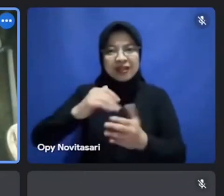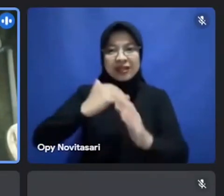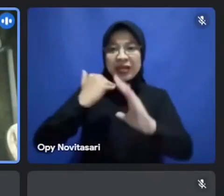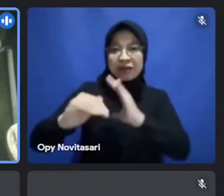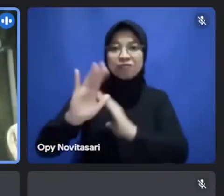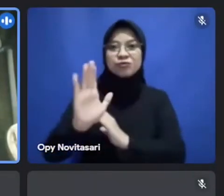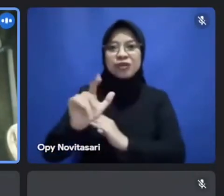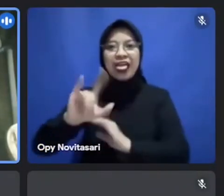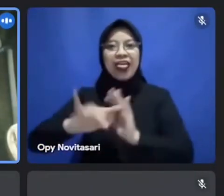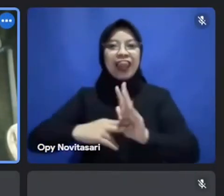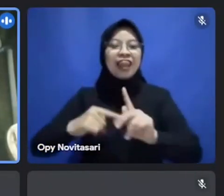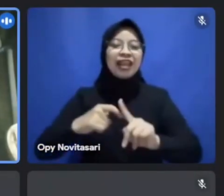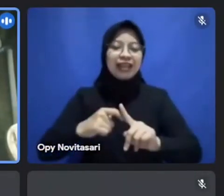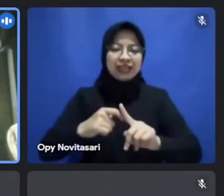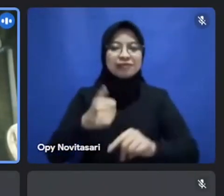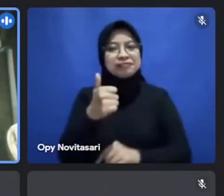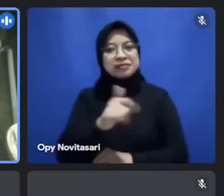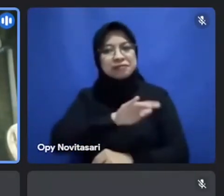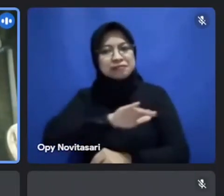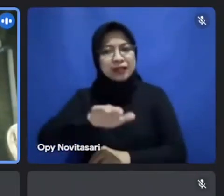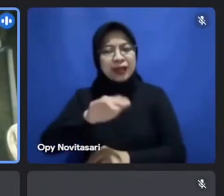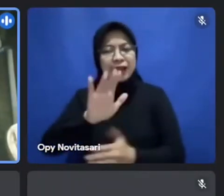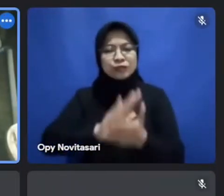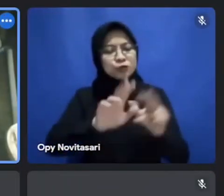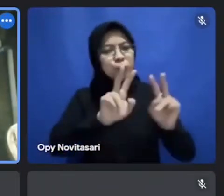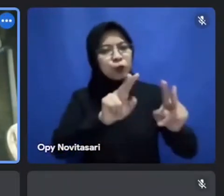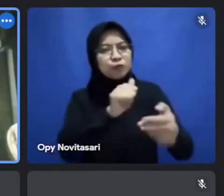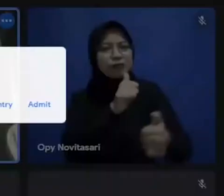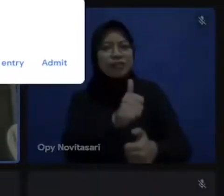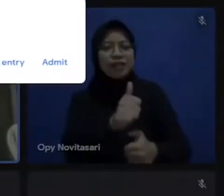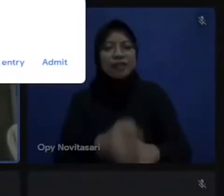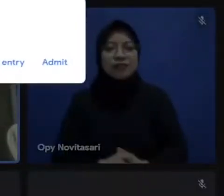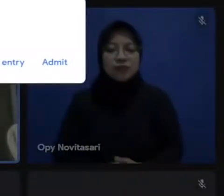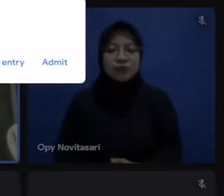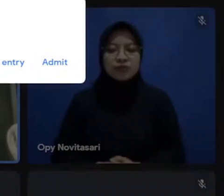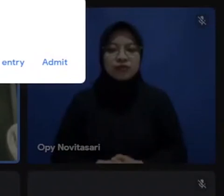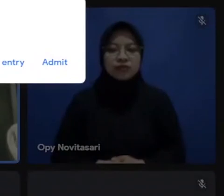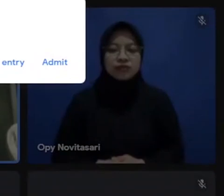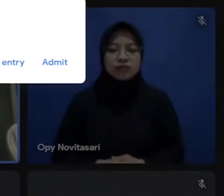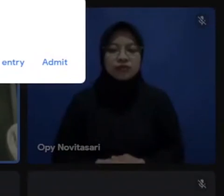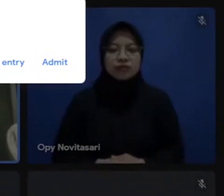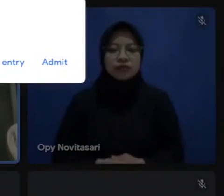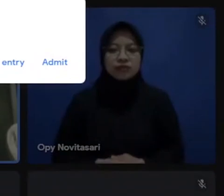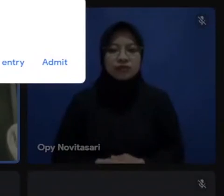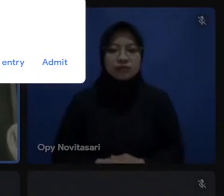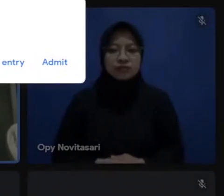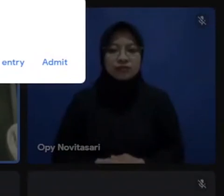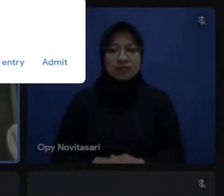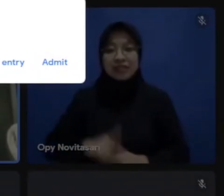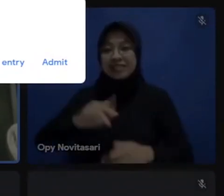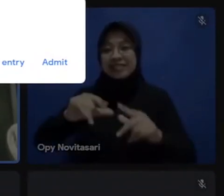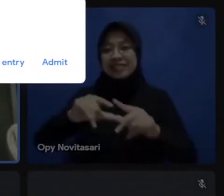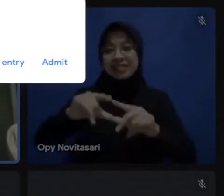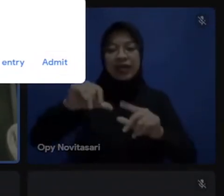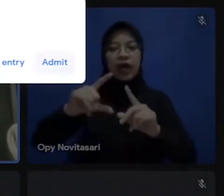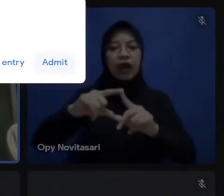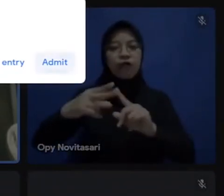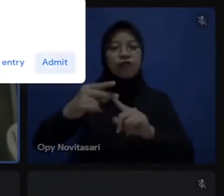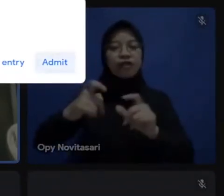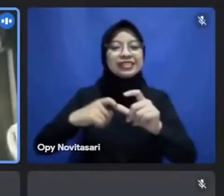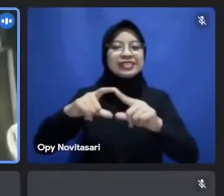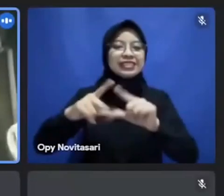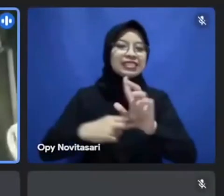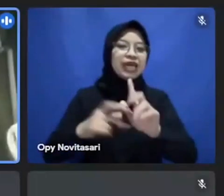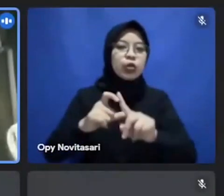linknya bisa ee disaksikan nanti rekaman kuliah dari masando the